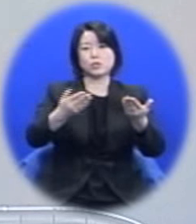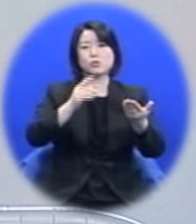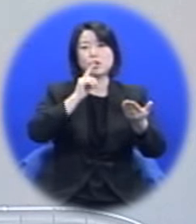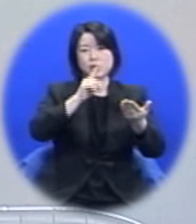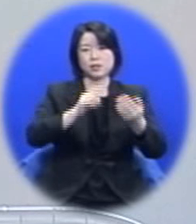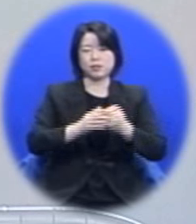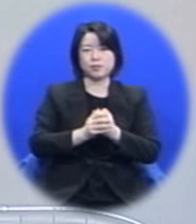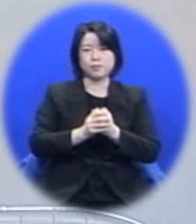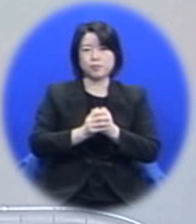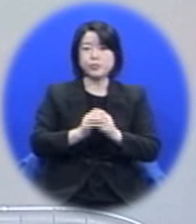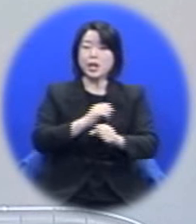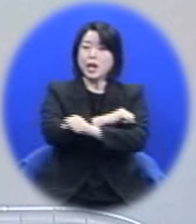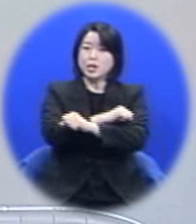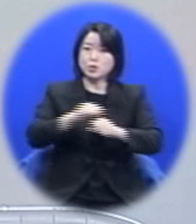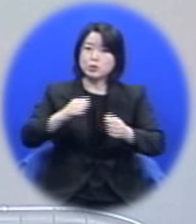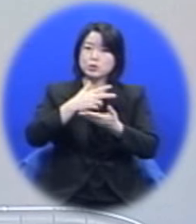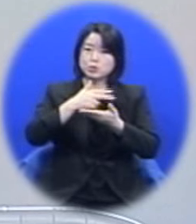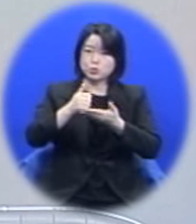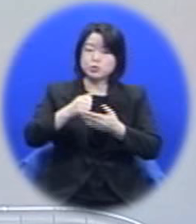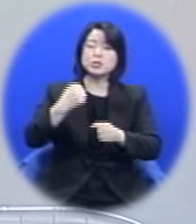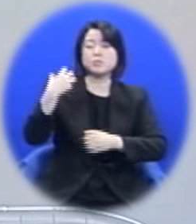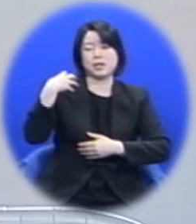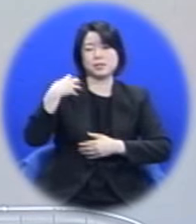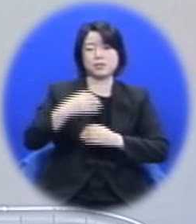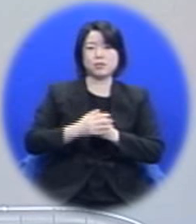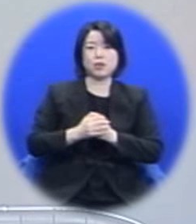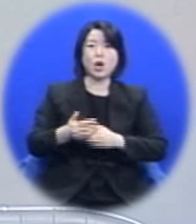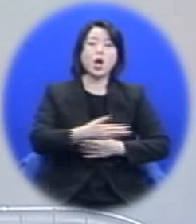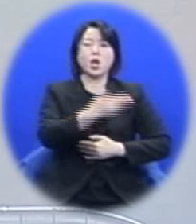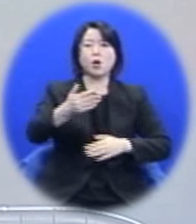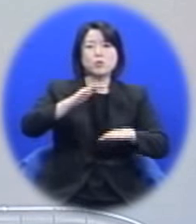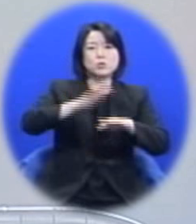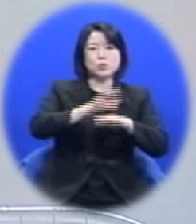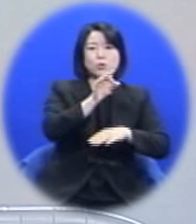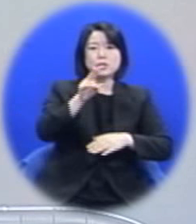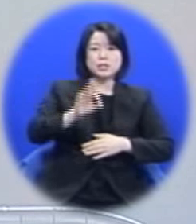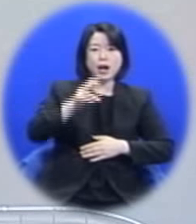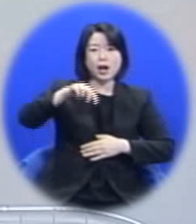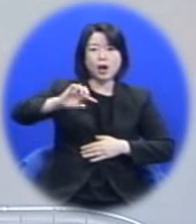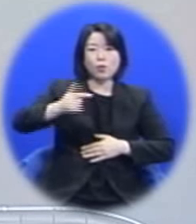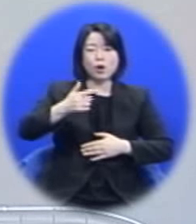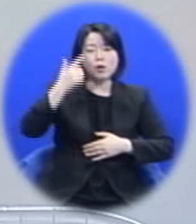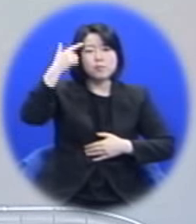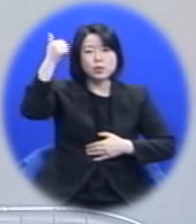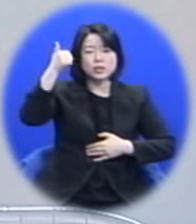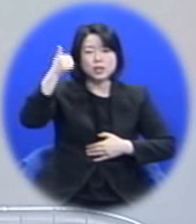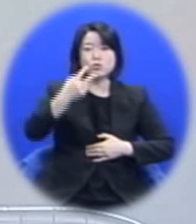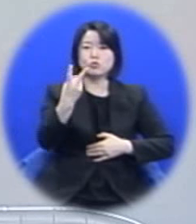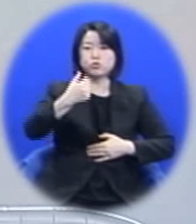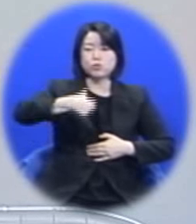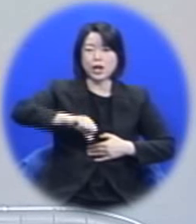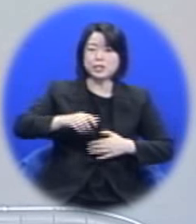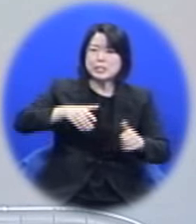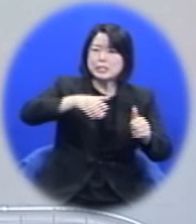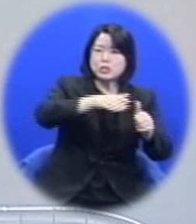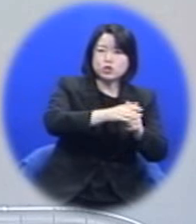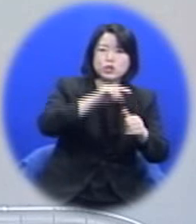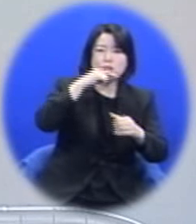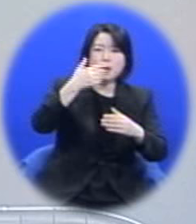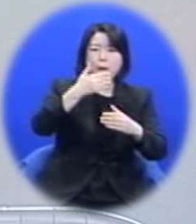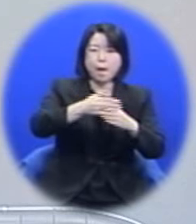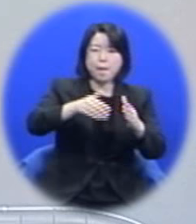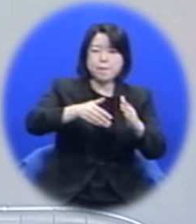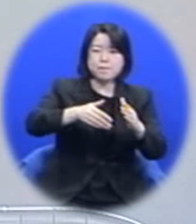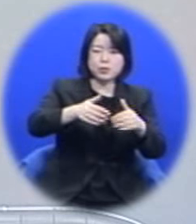용서는 주님이 하시는 거예요. 여러분 손양원 목사님이 두 아들 죽인 공산당 청년 안재선이라는